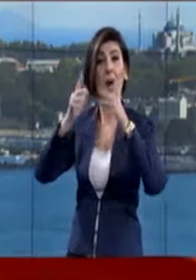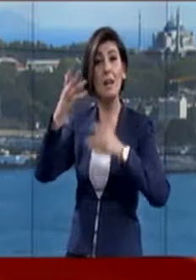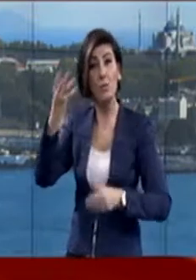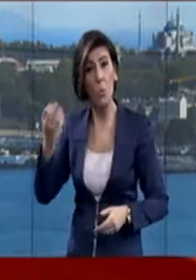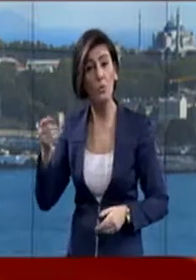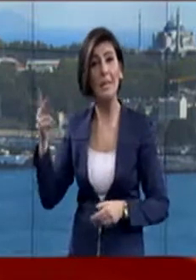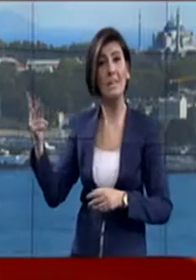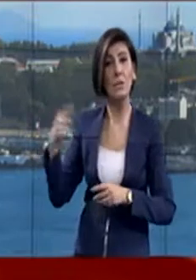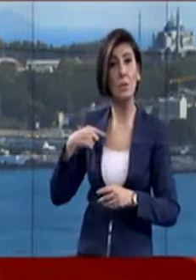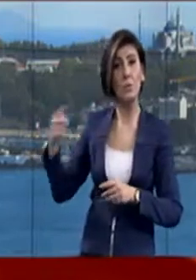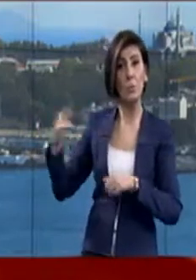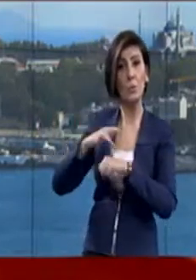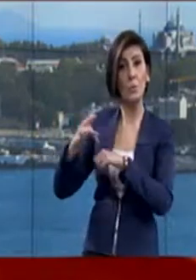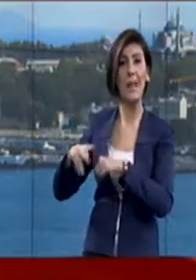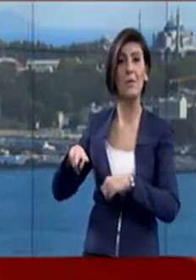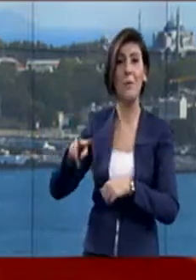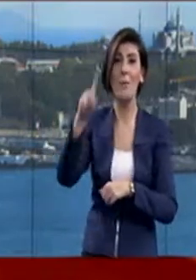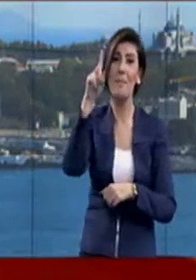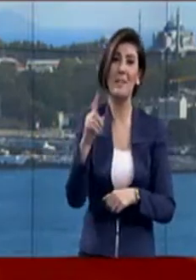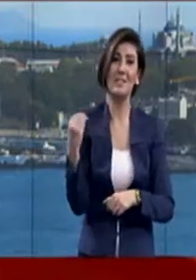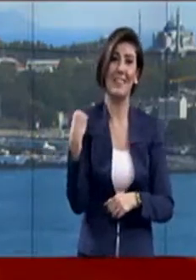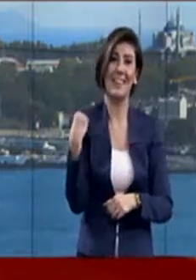de henüz yolun başında.